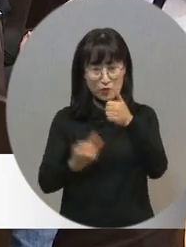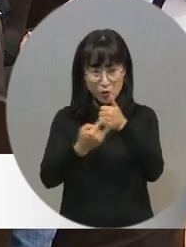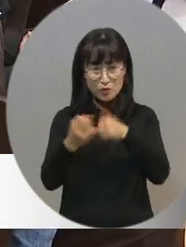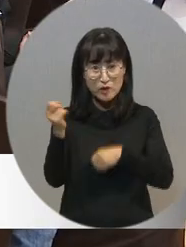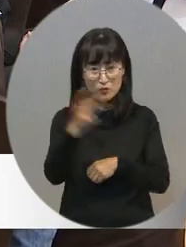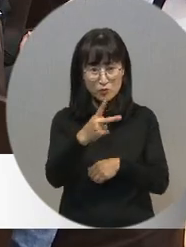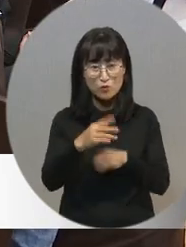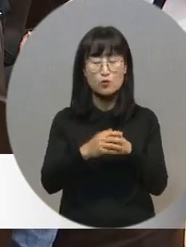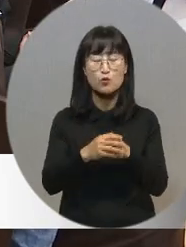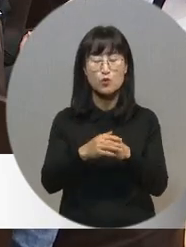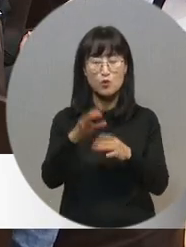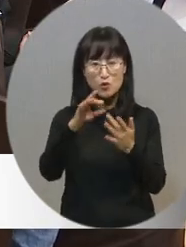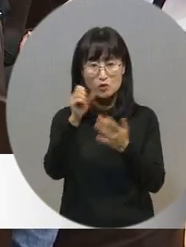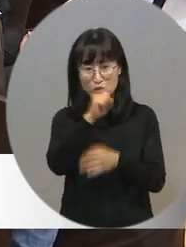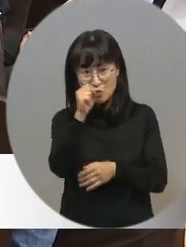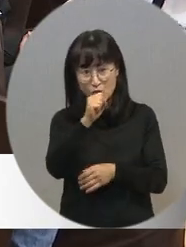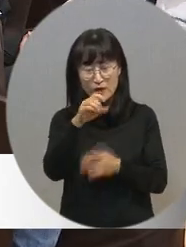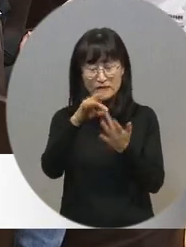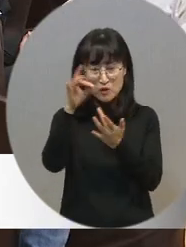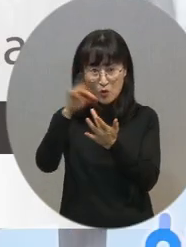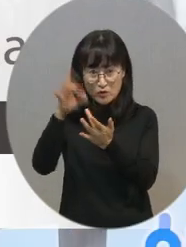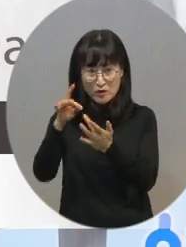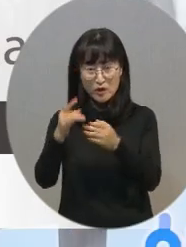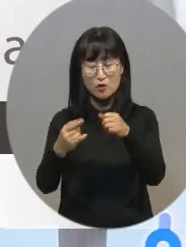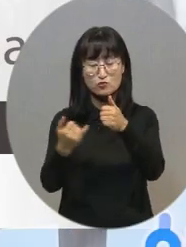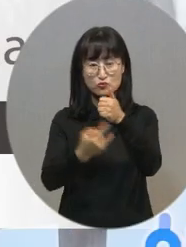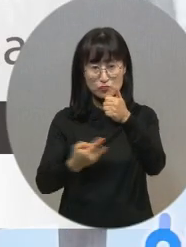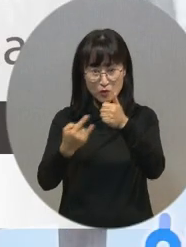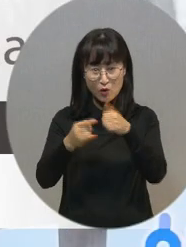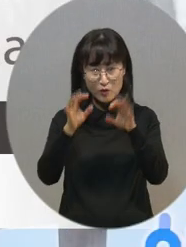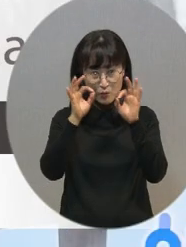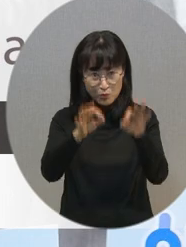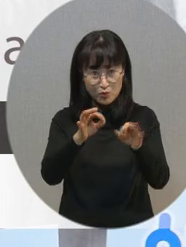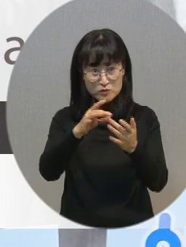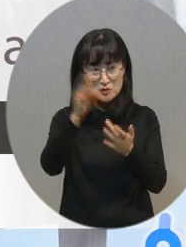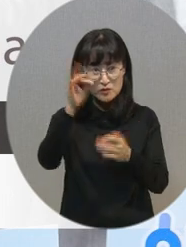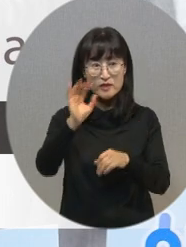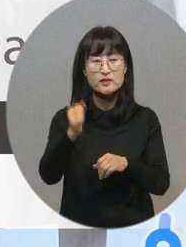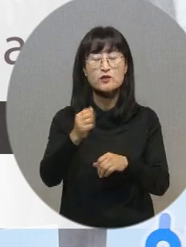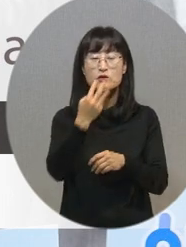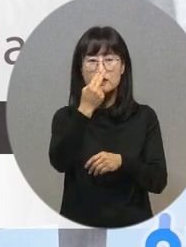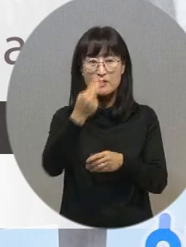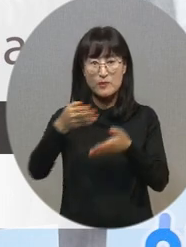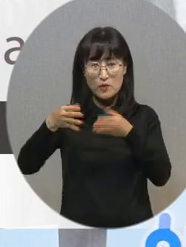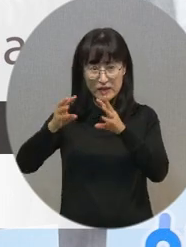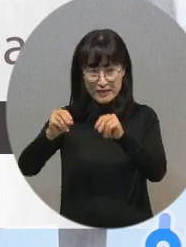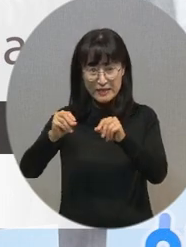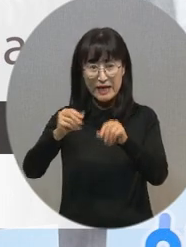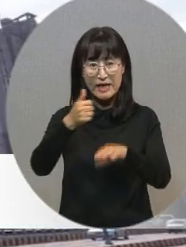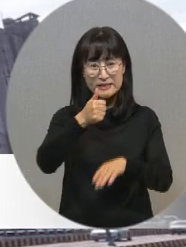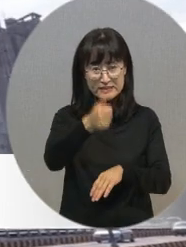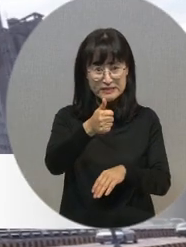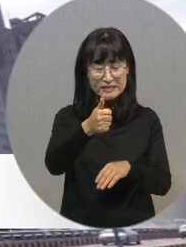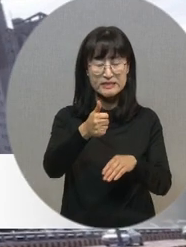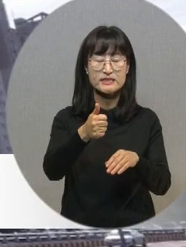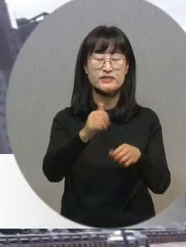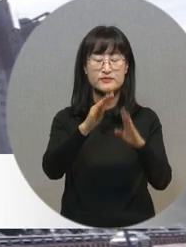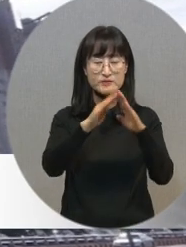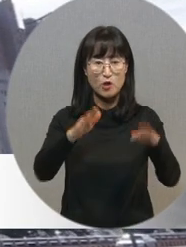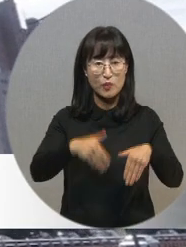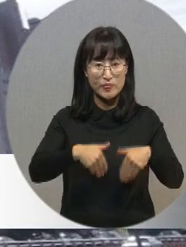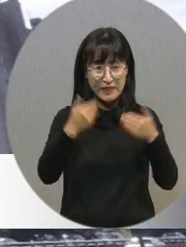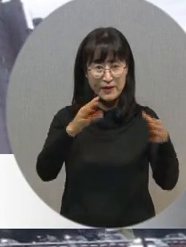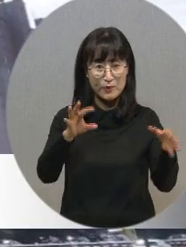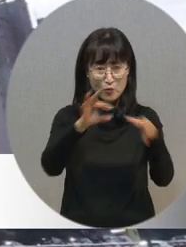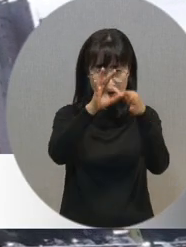조사, 운영위원회를 거쳐 선정됐으며 생명의 땅 으뜸 전남과 연관성이 있습니다. 김영록